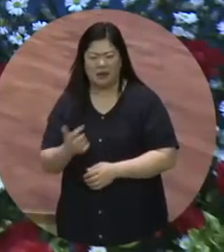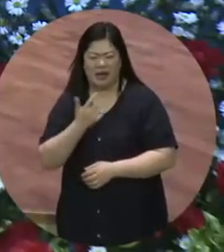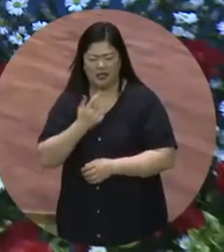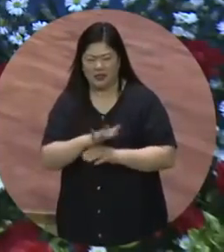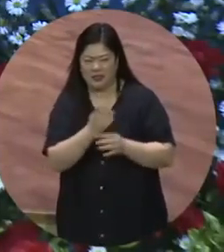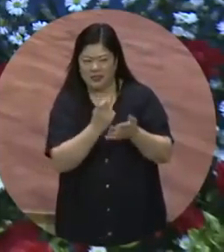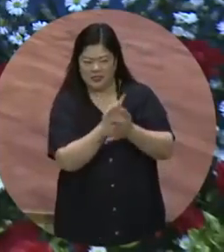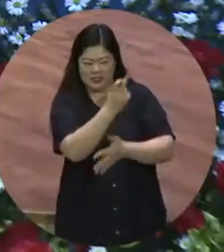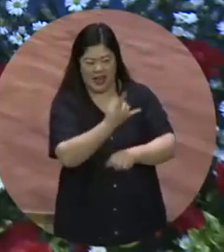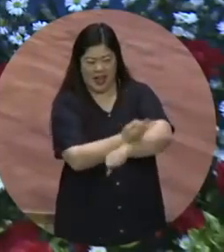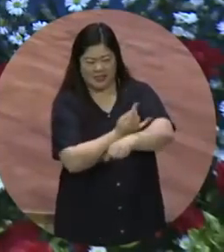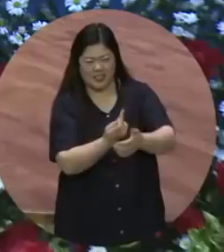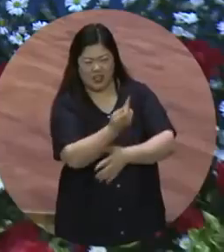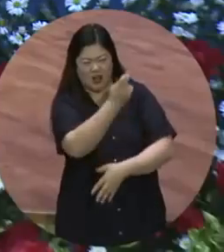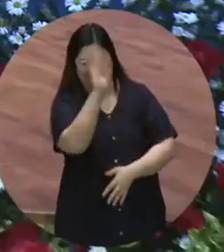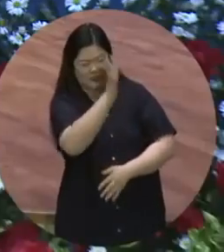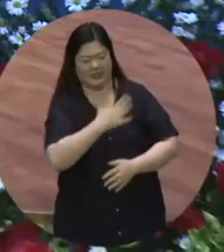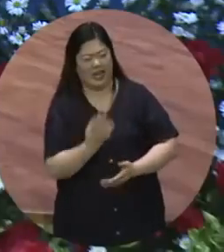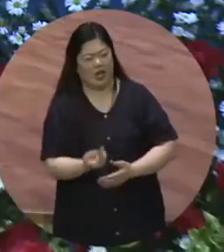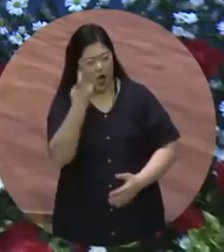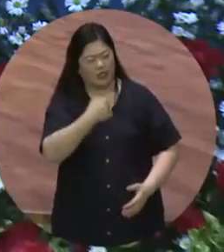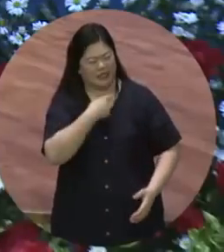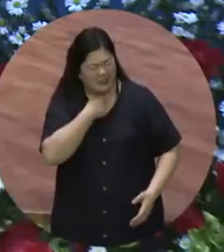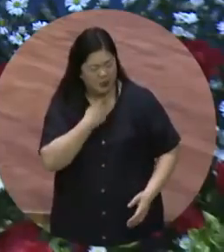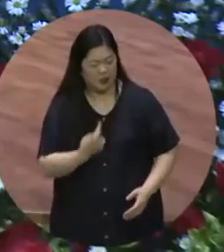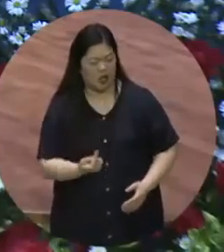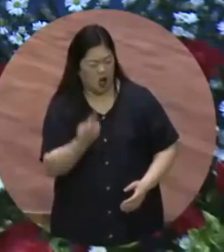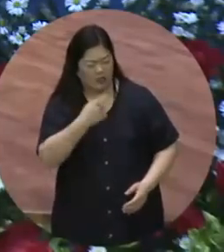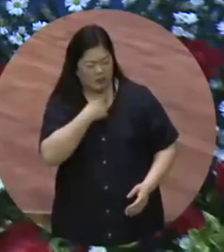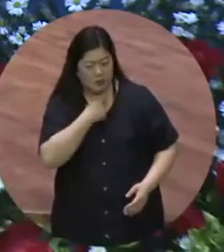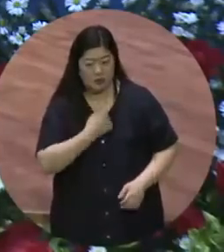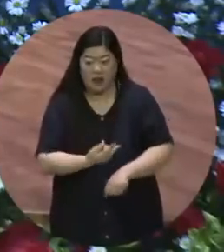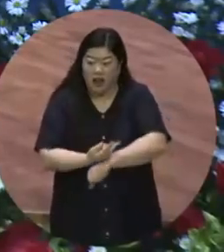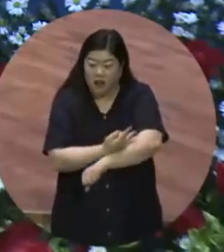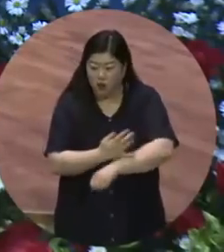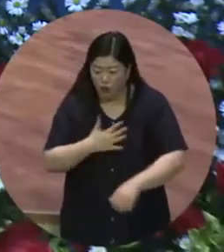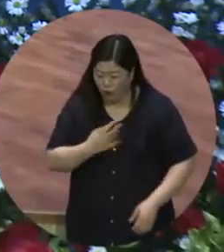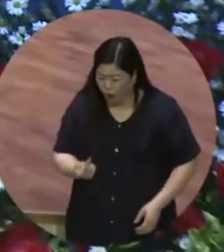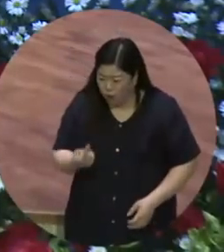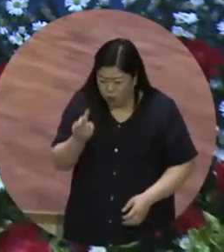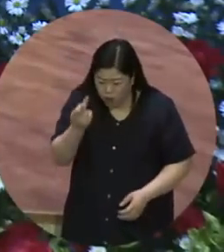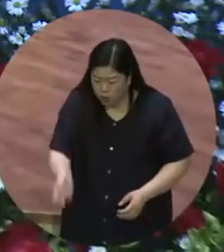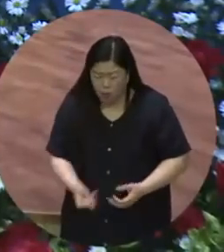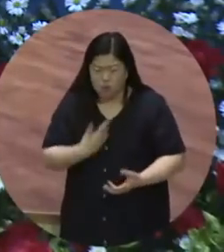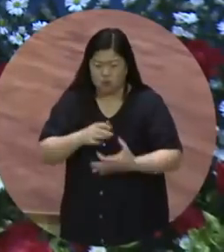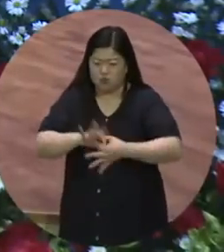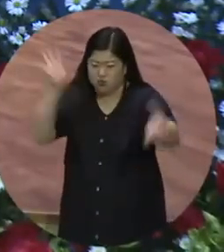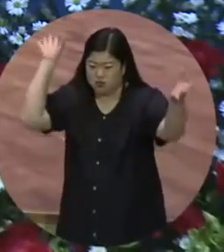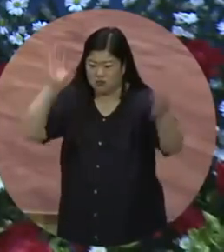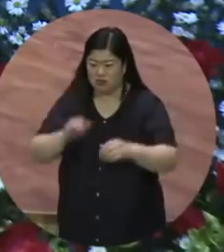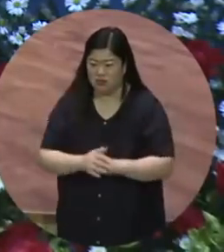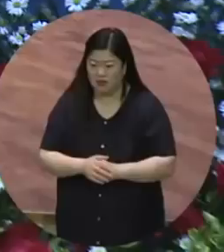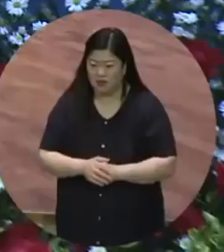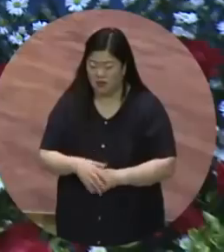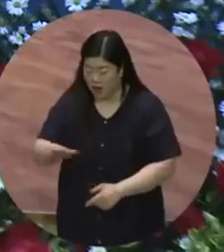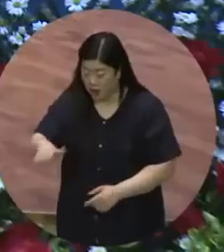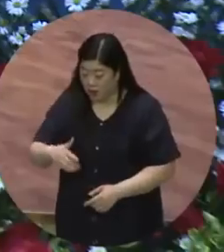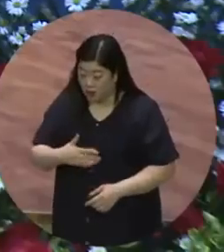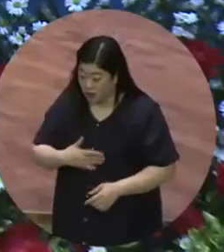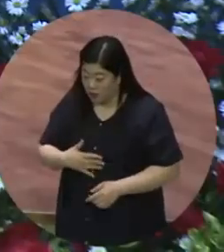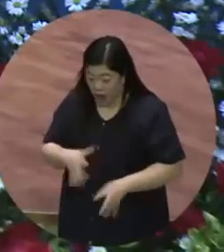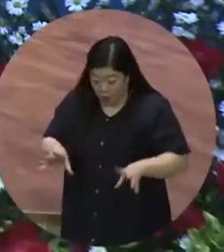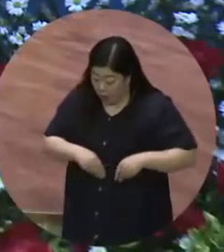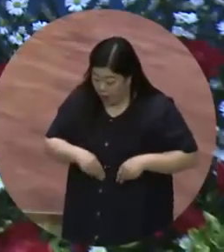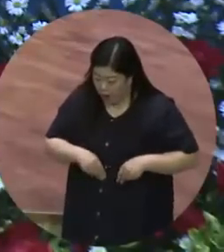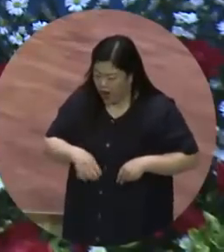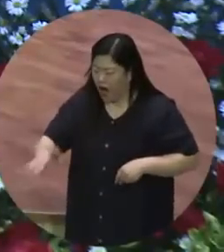빼앗아야지. 내면에 그날 은약에 대한 한이 있었어요. 근데 에서는 없어. 관심 없어. 알았어. 가져. 근데 해.